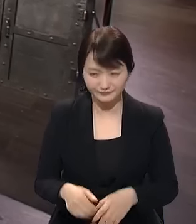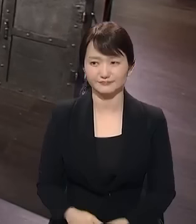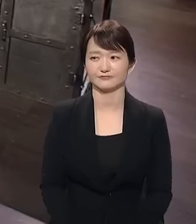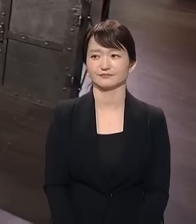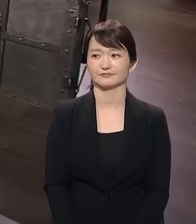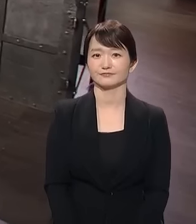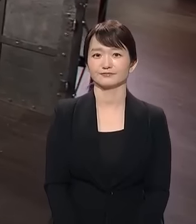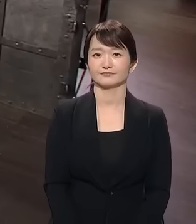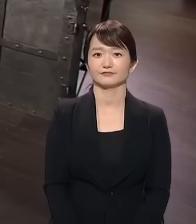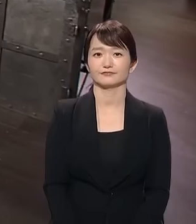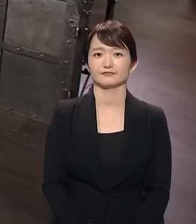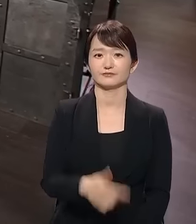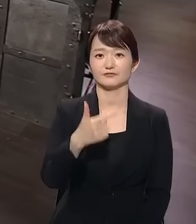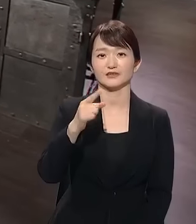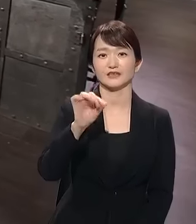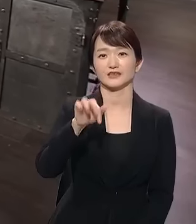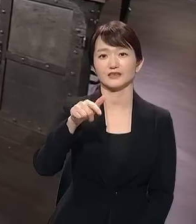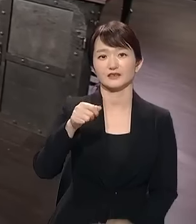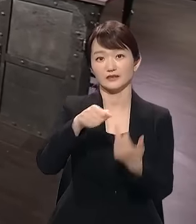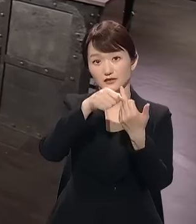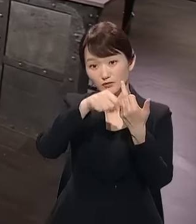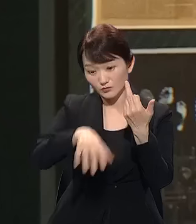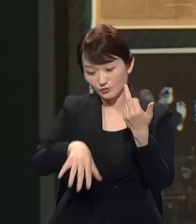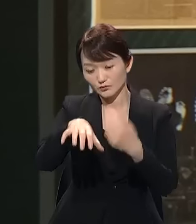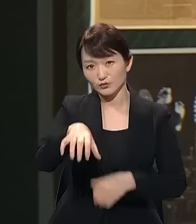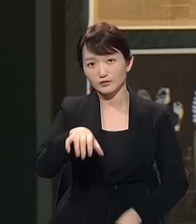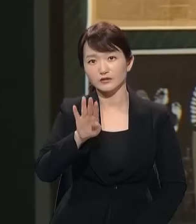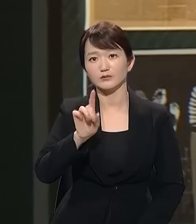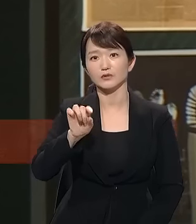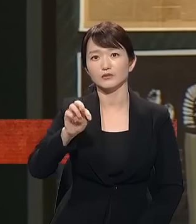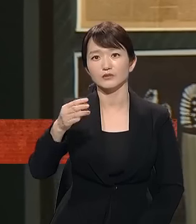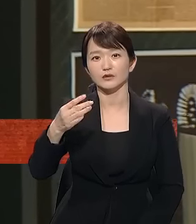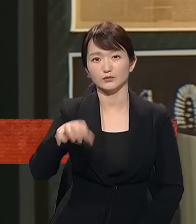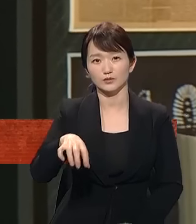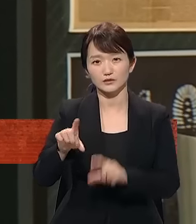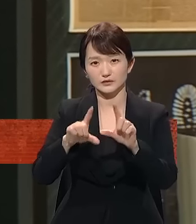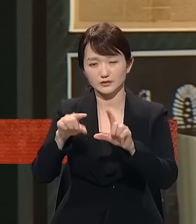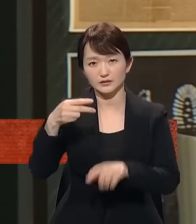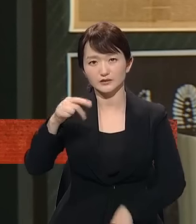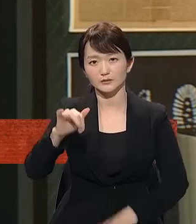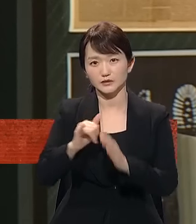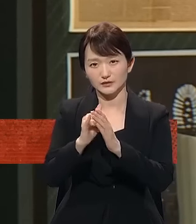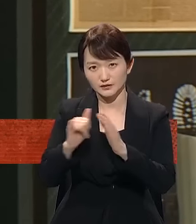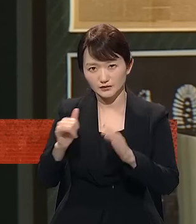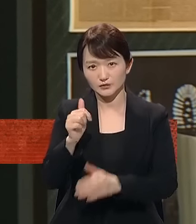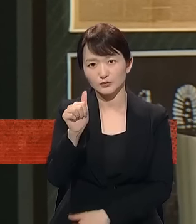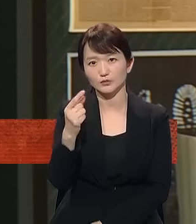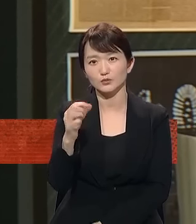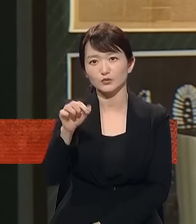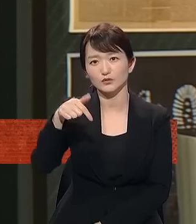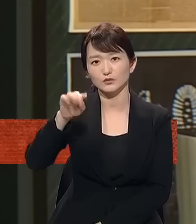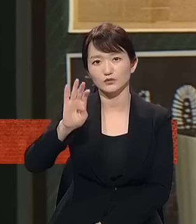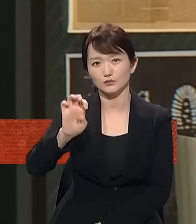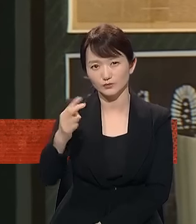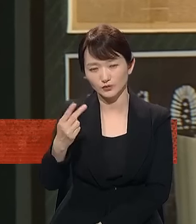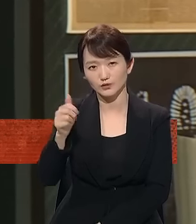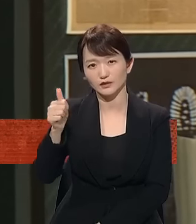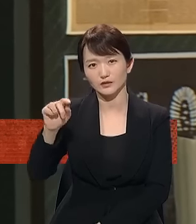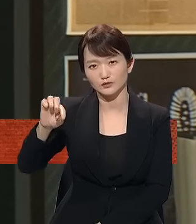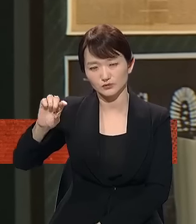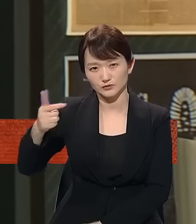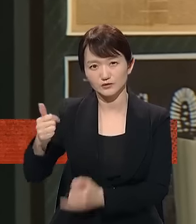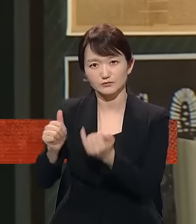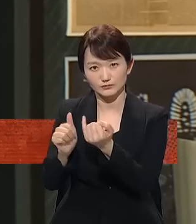예, 나이아가라 폭포가 있는 버팔로에 사는 사반 가족입니다 하신 홍갑표, 하순심 부부님.